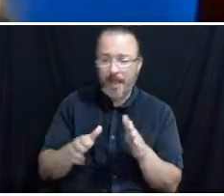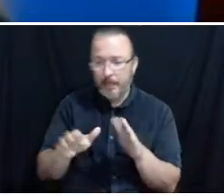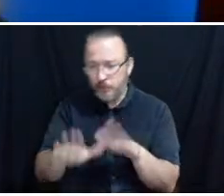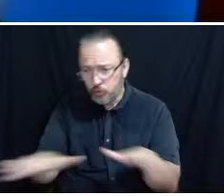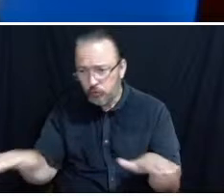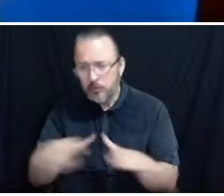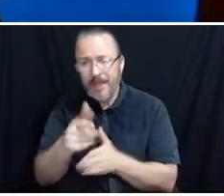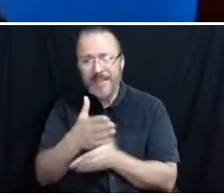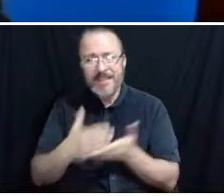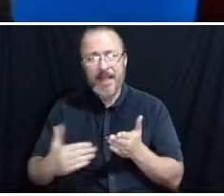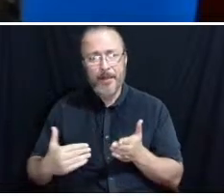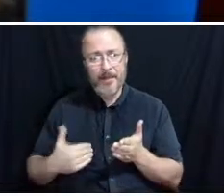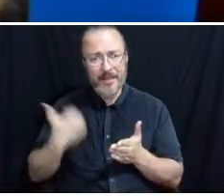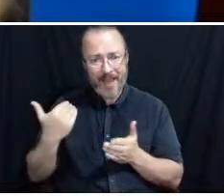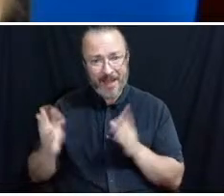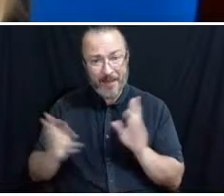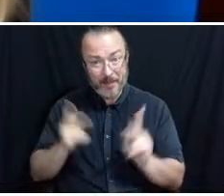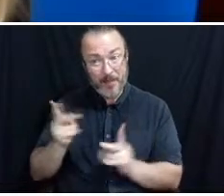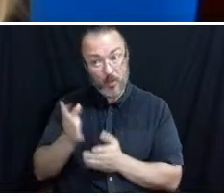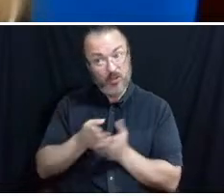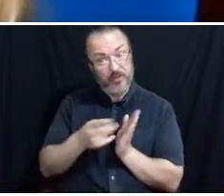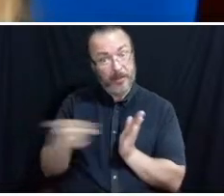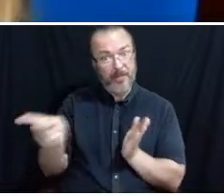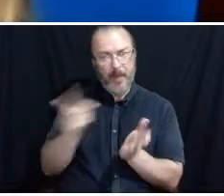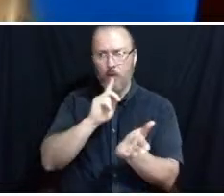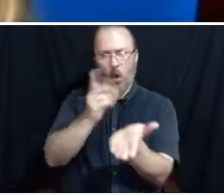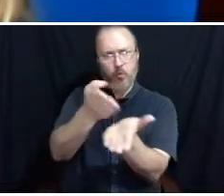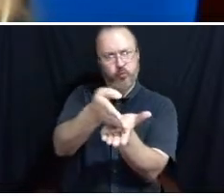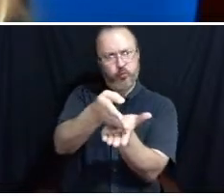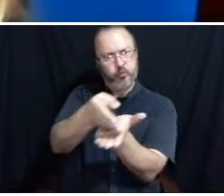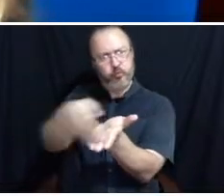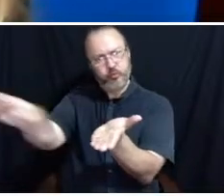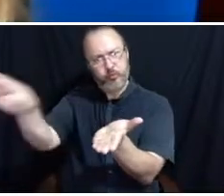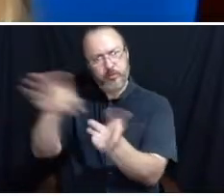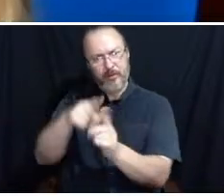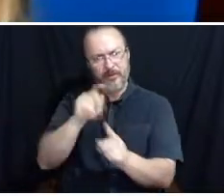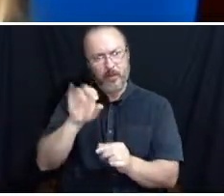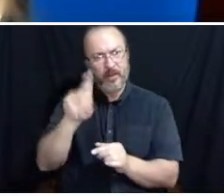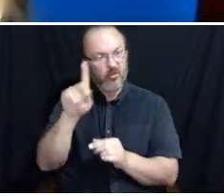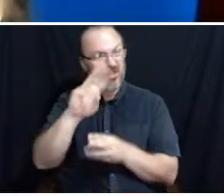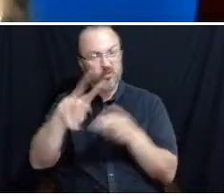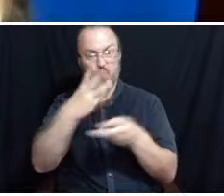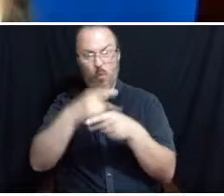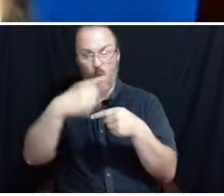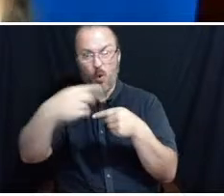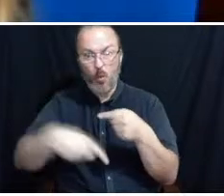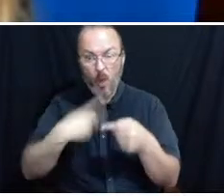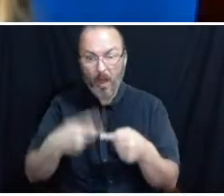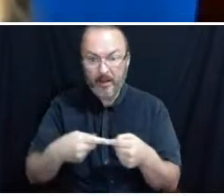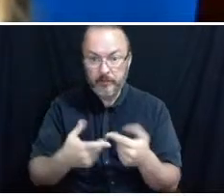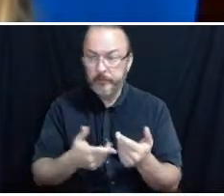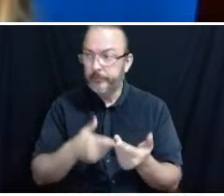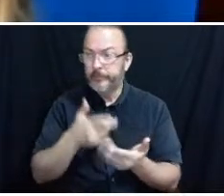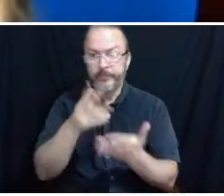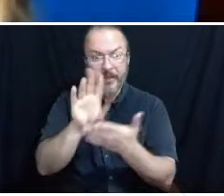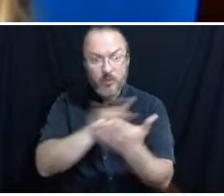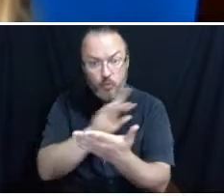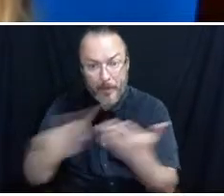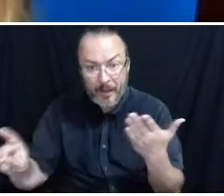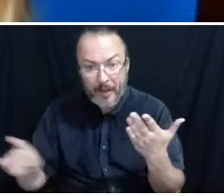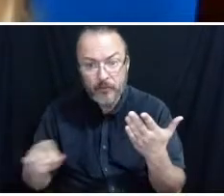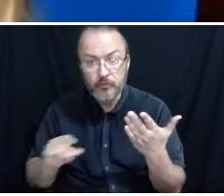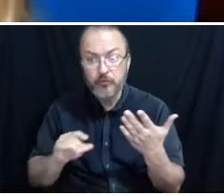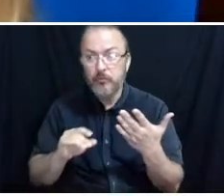est entièrement exclu de l'éducation dans le monde. La stigmatisation, les stéréotypes, la discrimination signifient que des